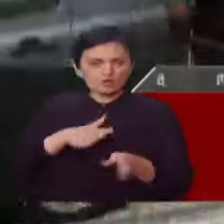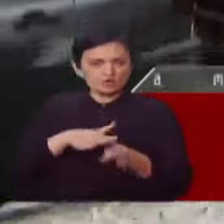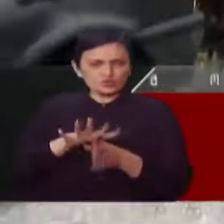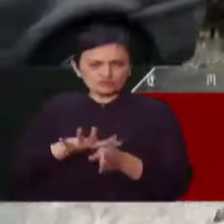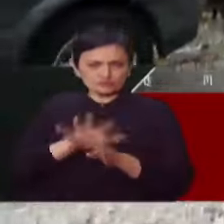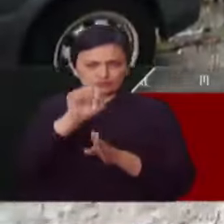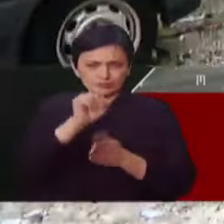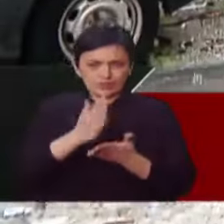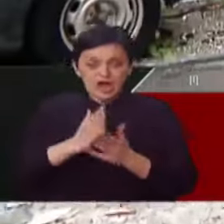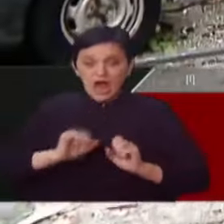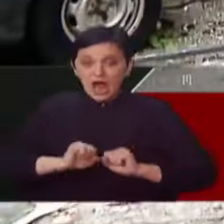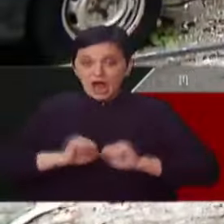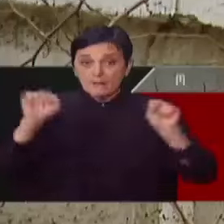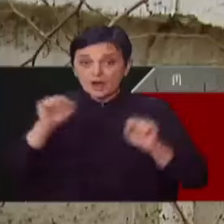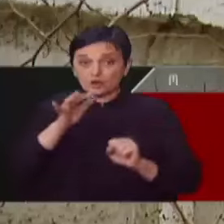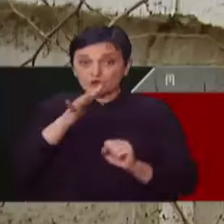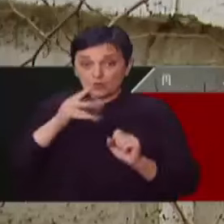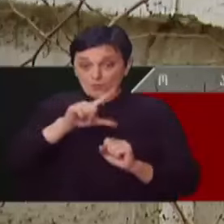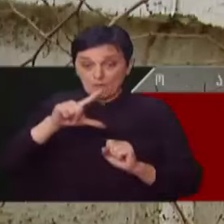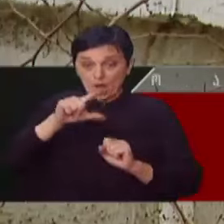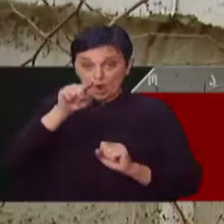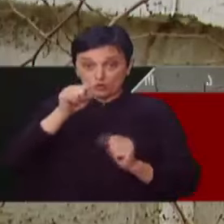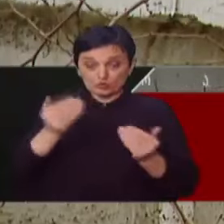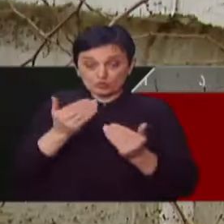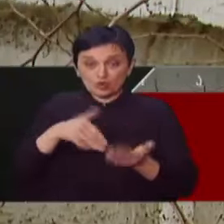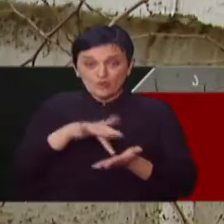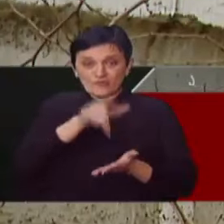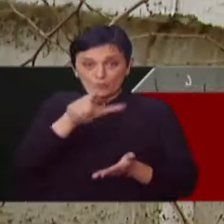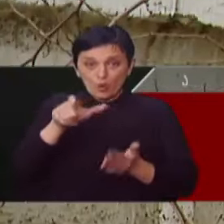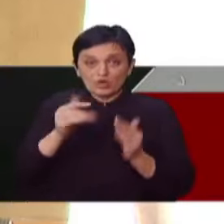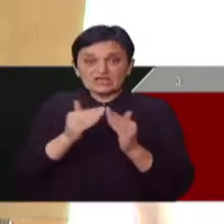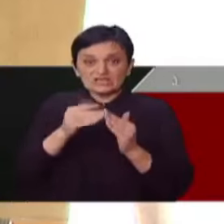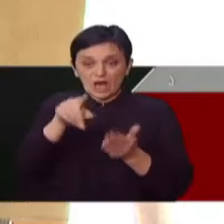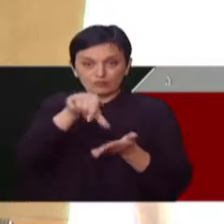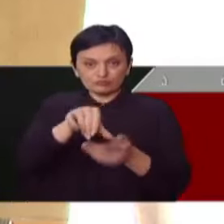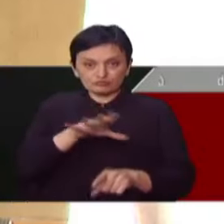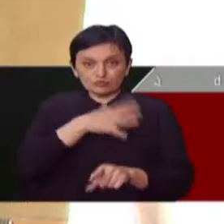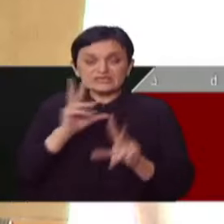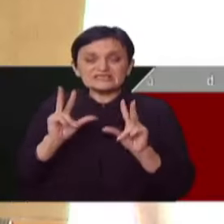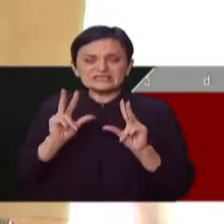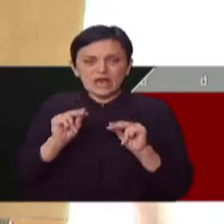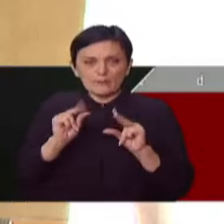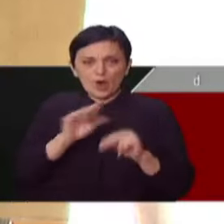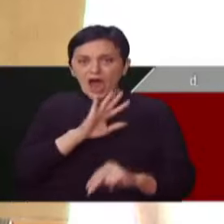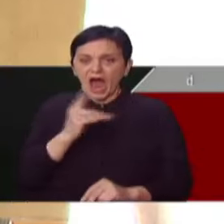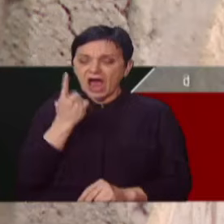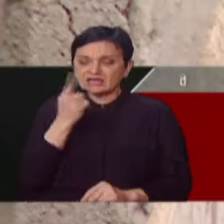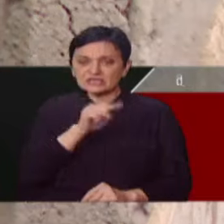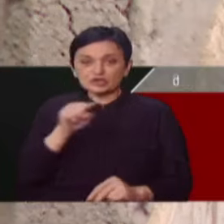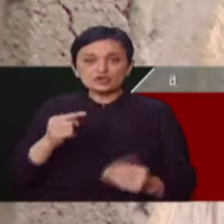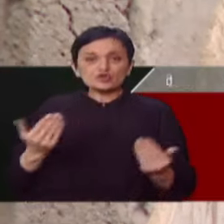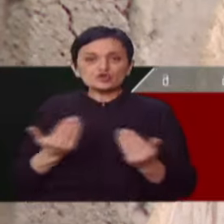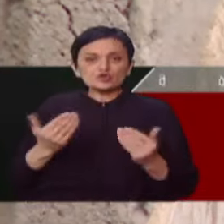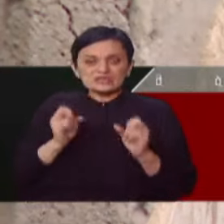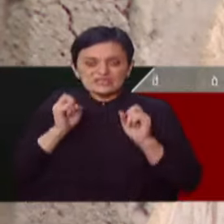ganat gurebule. Apet ke bitros meore sartul zem tschora bim mokala ke bisaxshim ope bodne. Sabedni erot art cert madgan. Sitot